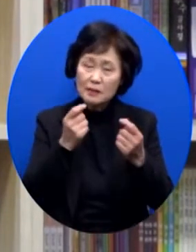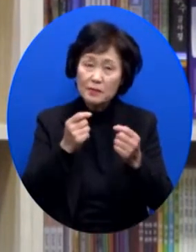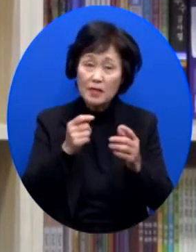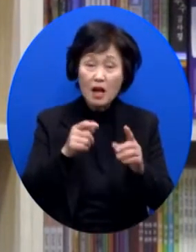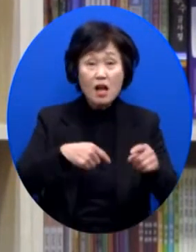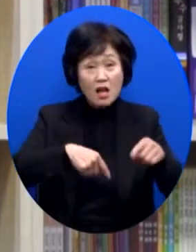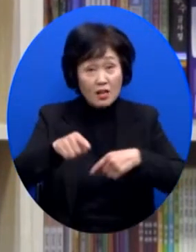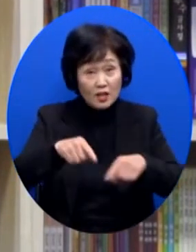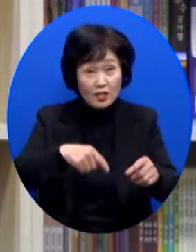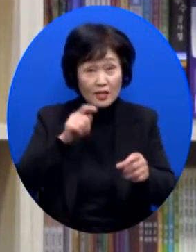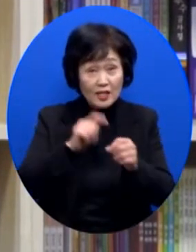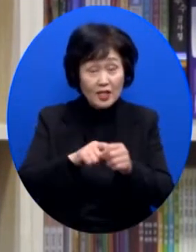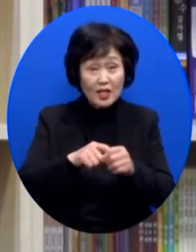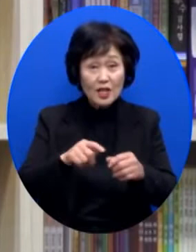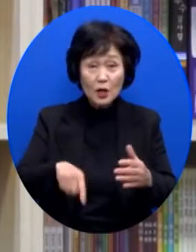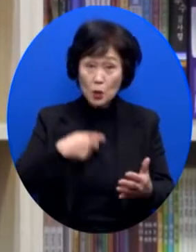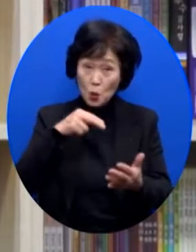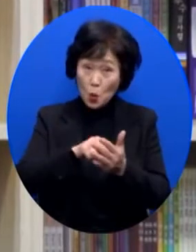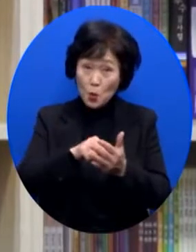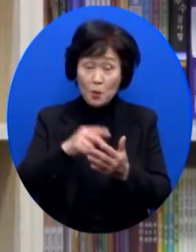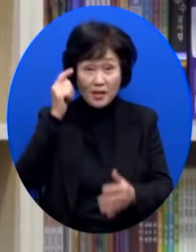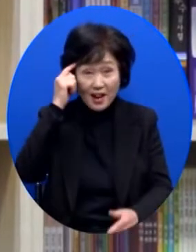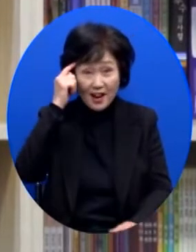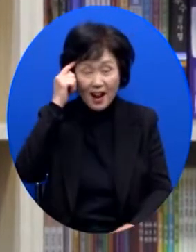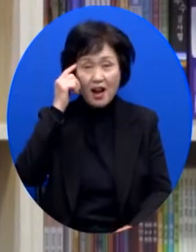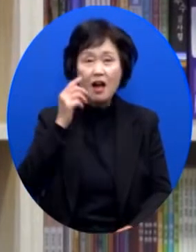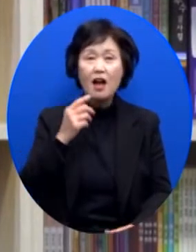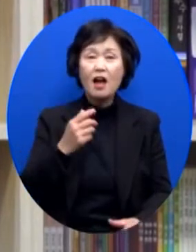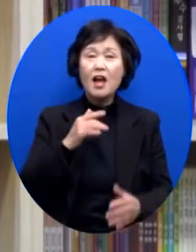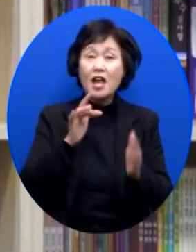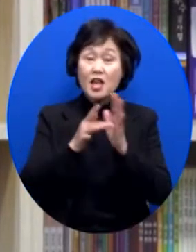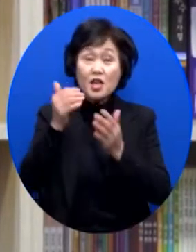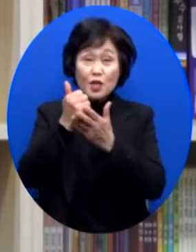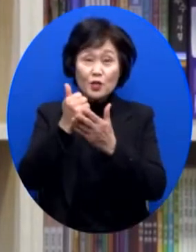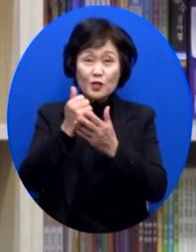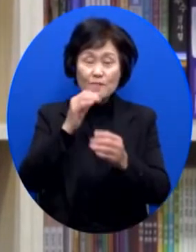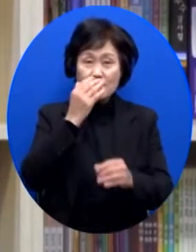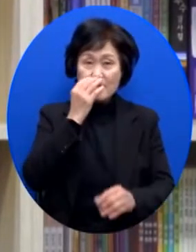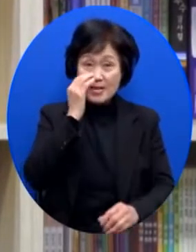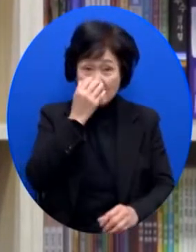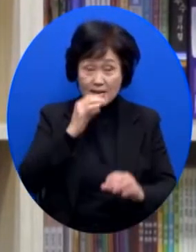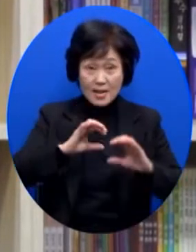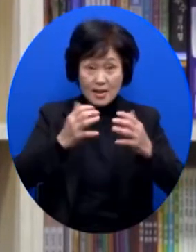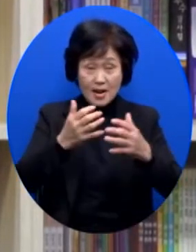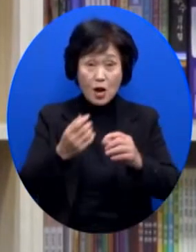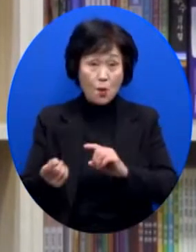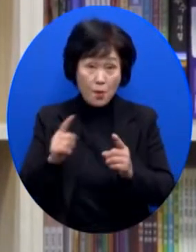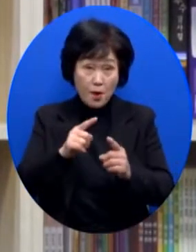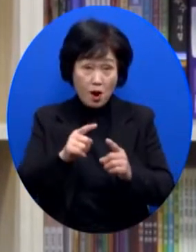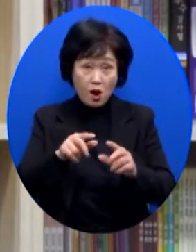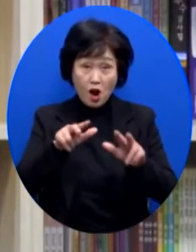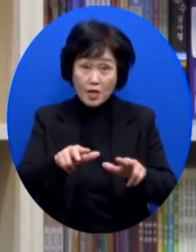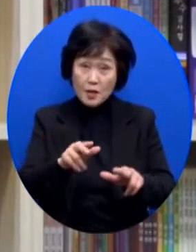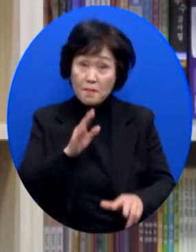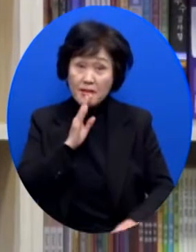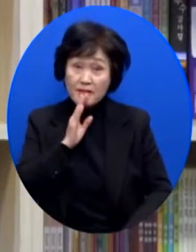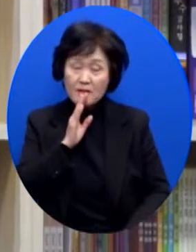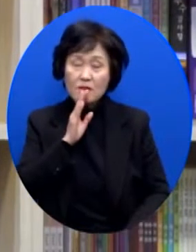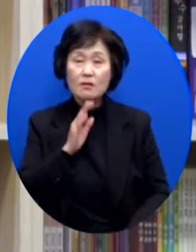같습니다 예수님 이스라엘 나라를 회복하는 게 되죠 이렇게 물어볼 때 예수님은